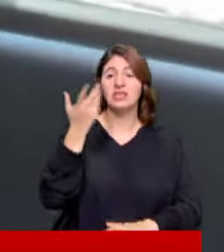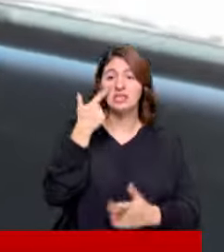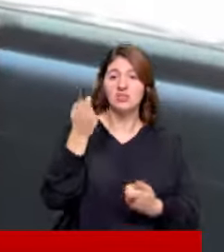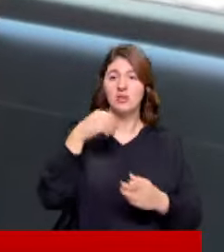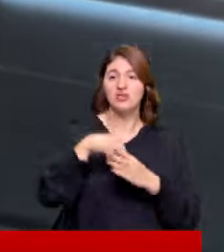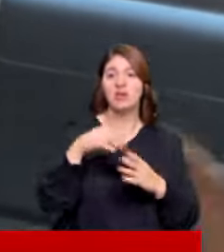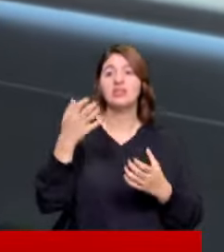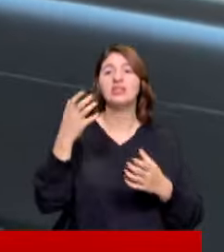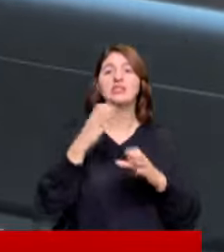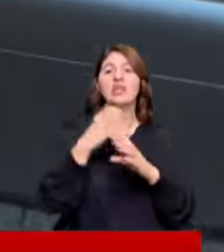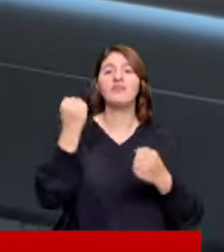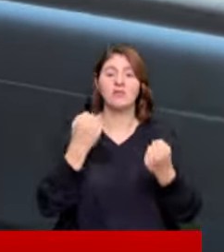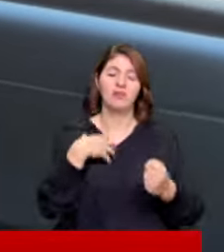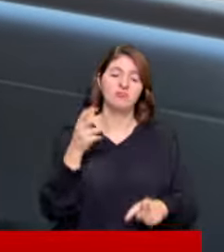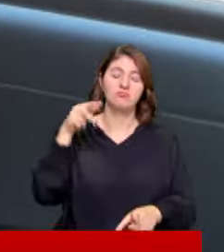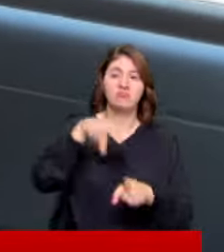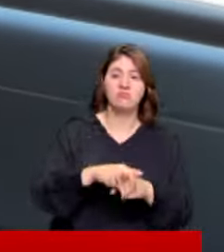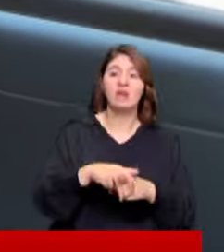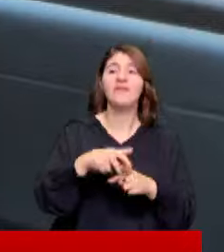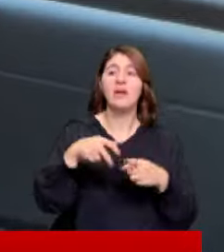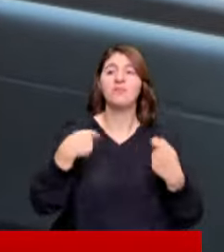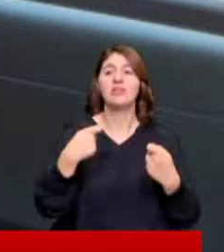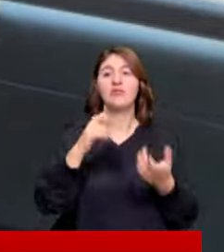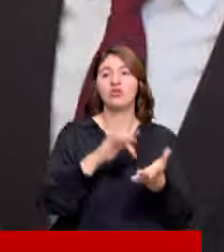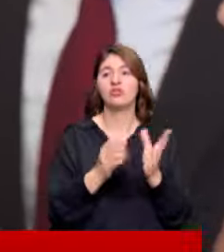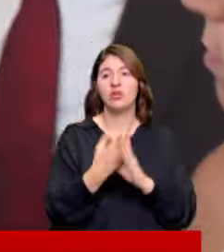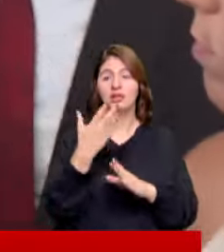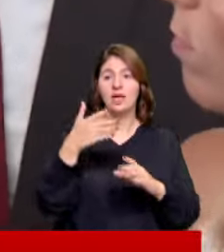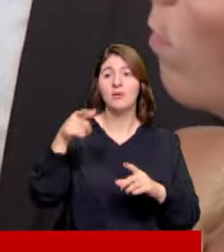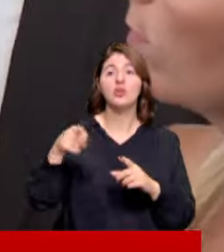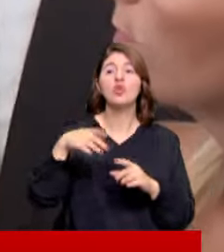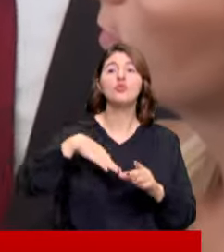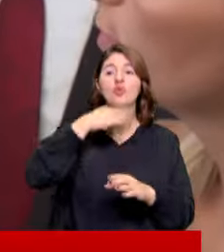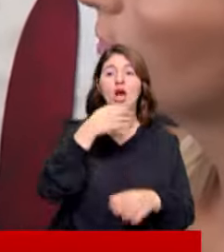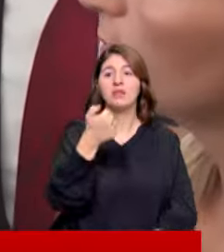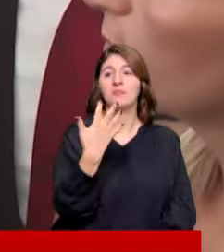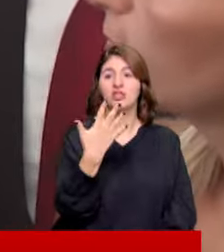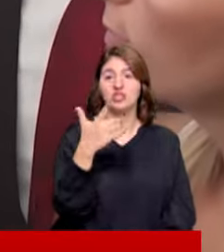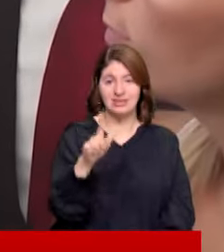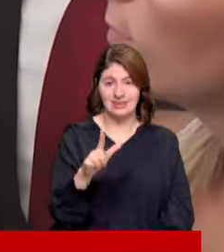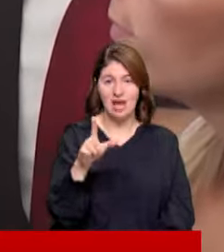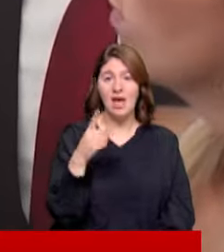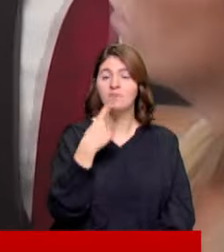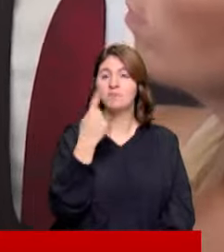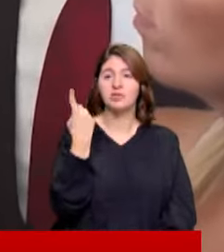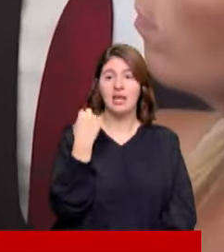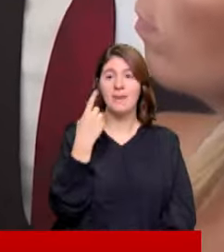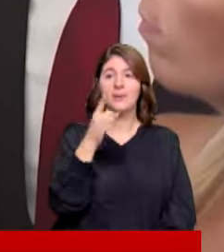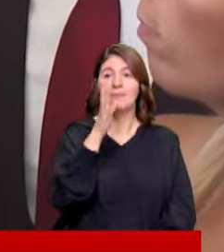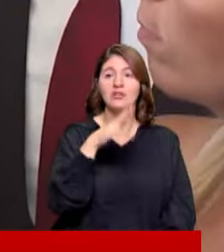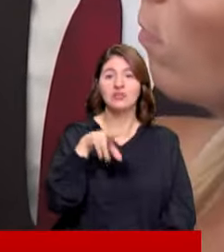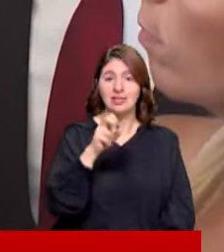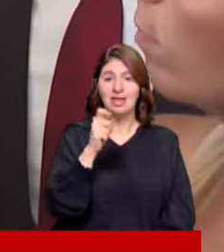için servis aracının başına geçti ve maliyetleri ortaya koydu. Deposu 65 litre. Geçen sene